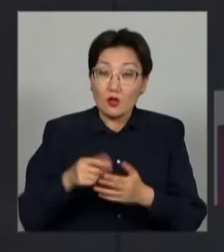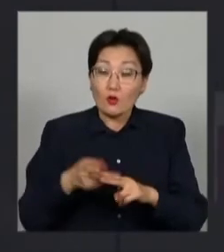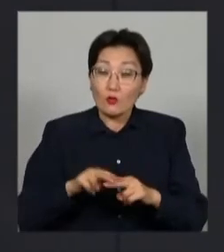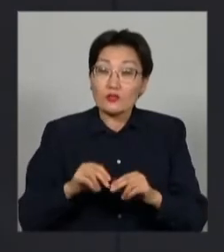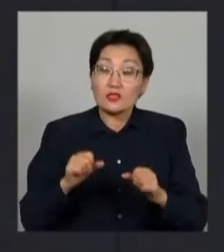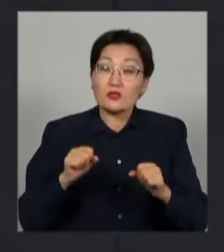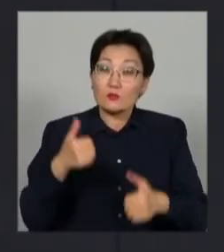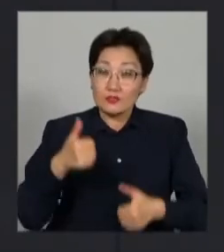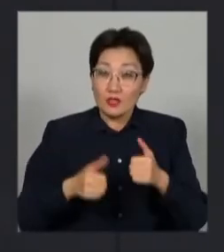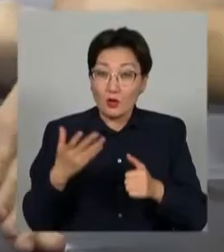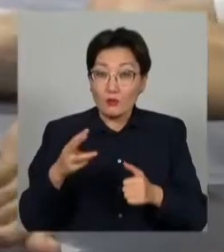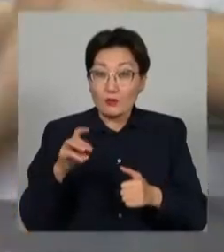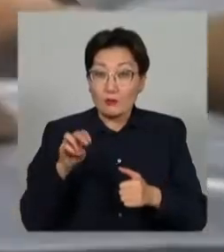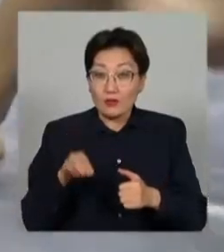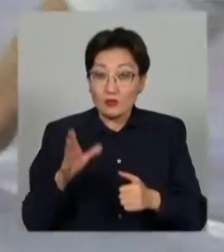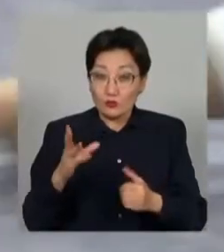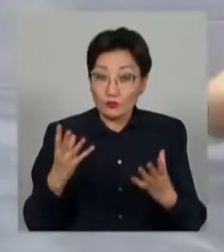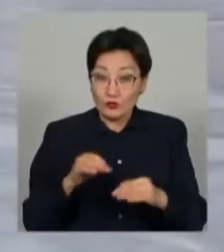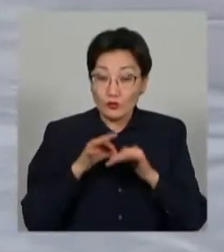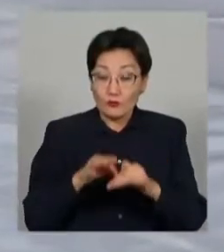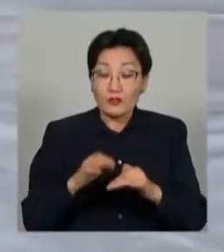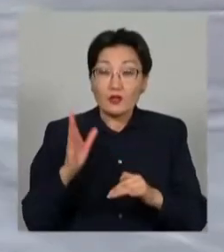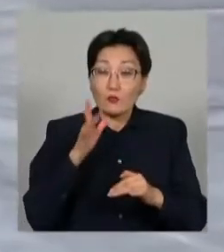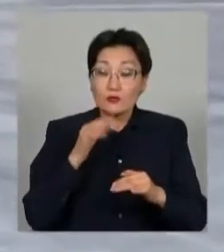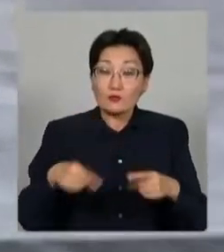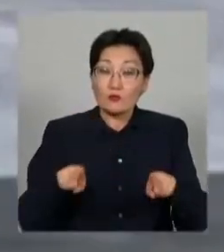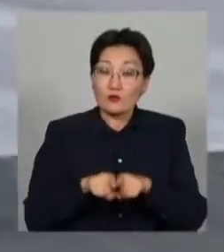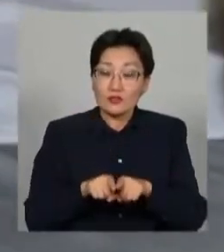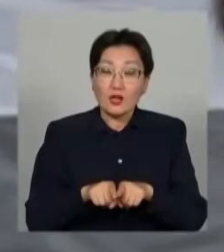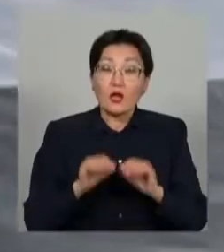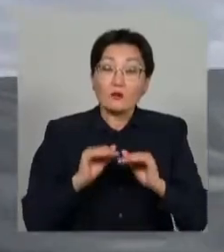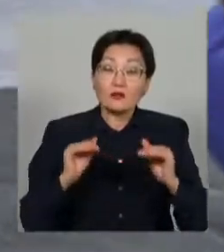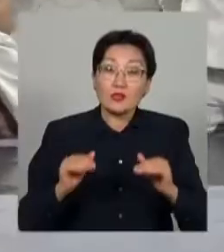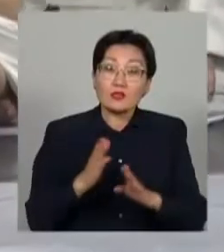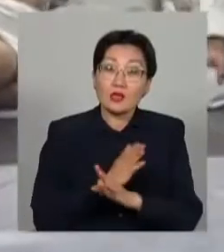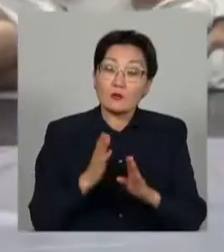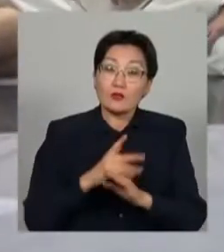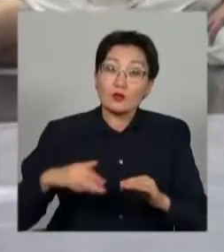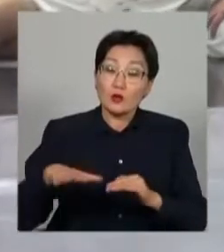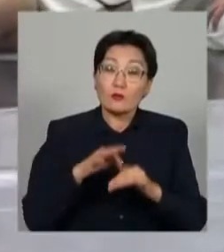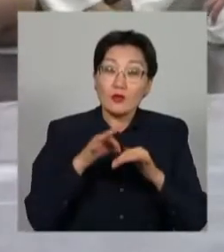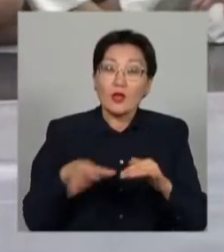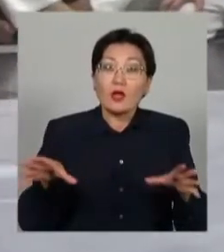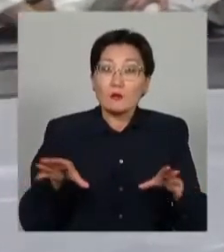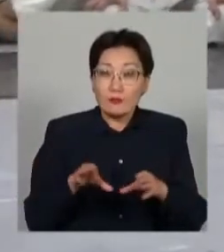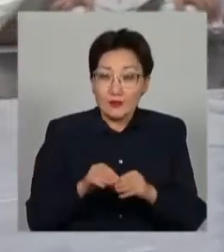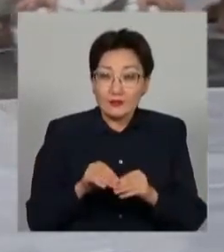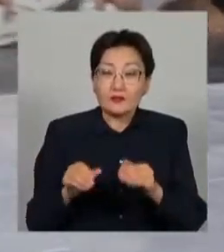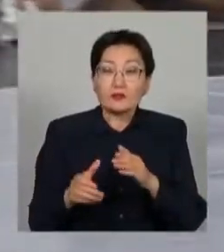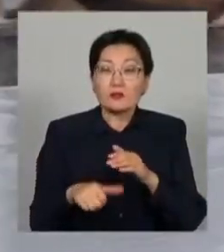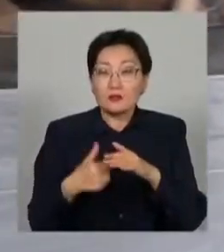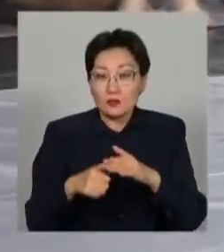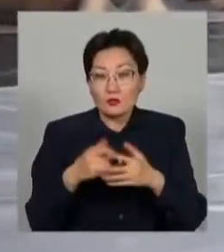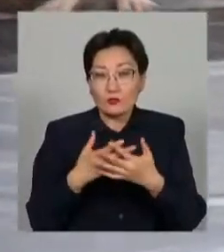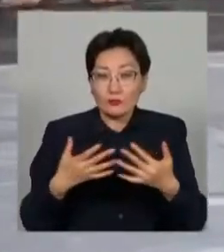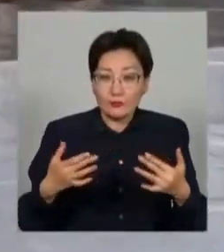ол жарыс 5 наурыз өтеді. Ұйымдастырушылар алдағы уақытта мұнымен шектелмей балаларды табиғат аясына апарып атқа мінгізуді жоспарлап отыр.